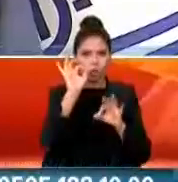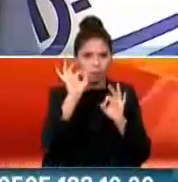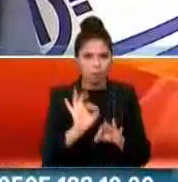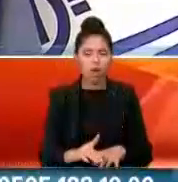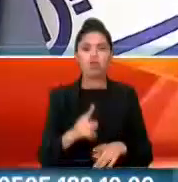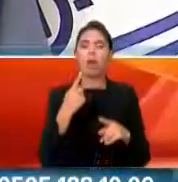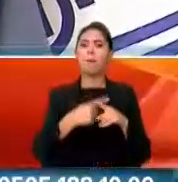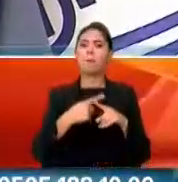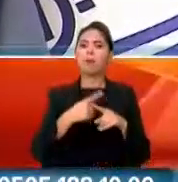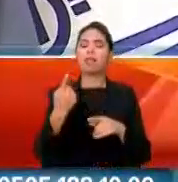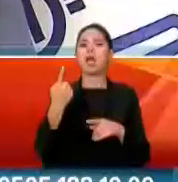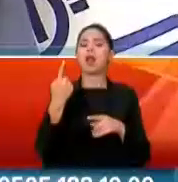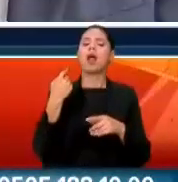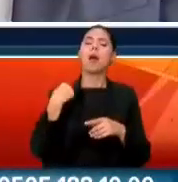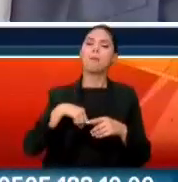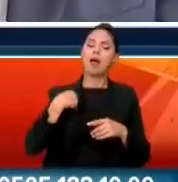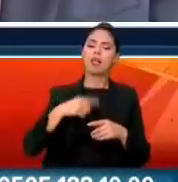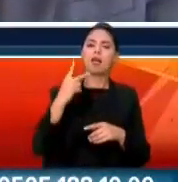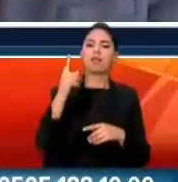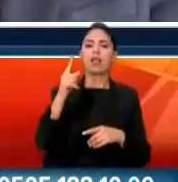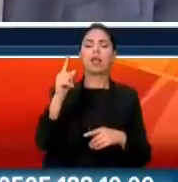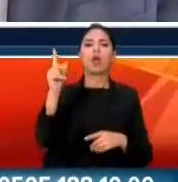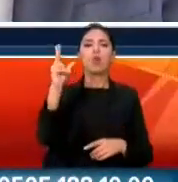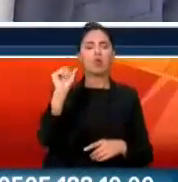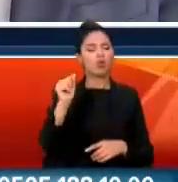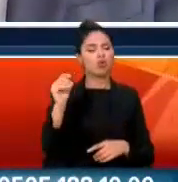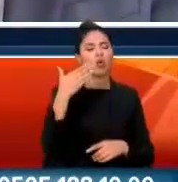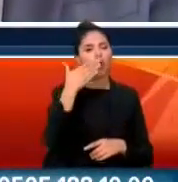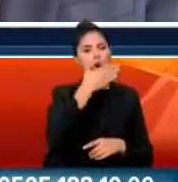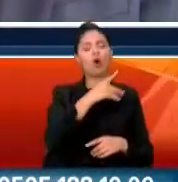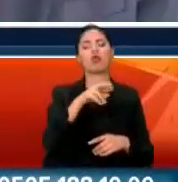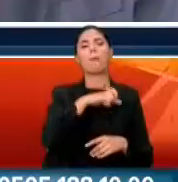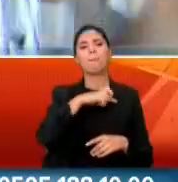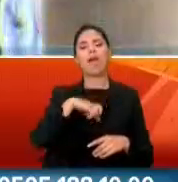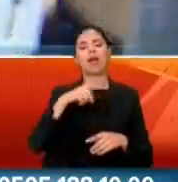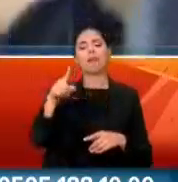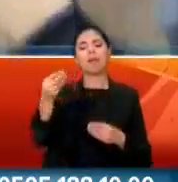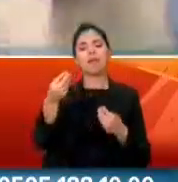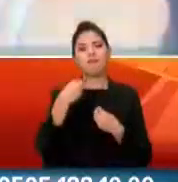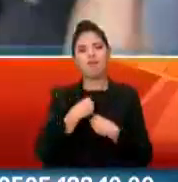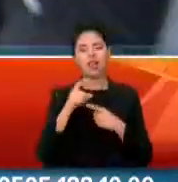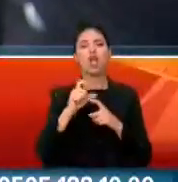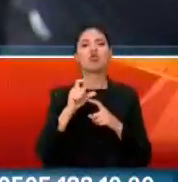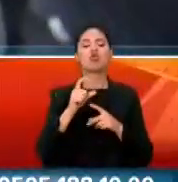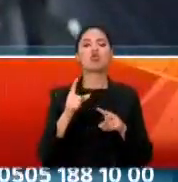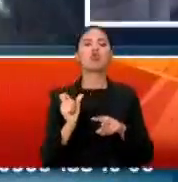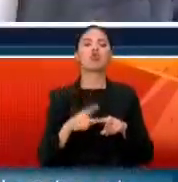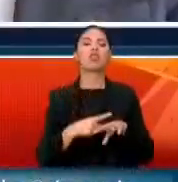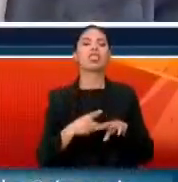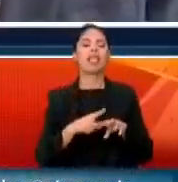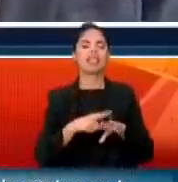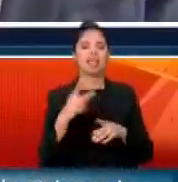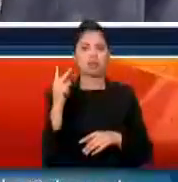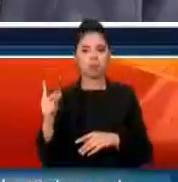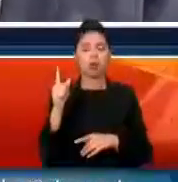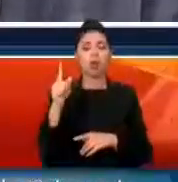pazara pazartesiyi ilave ederek ya da 3 gün oruç tutmak Efendimizin bize tavsiyesi bir sünnetidir. Bir de yaz temsiliyeti var.